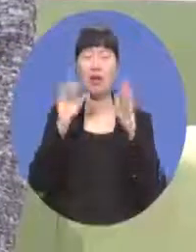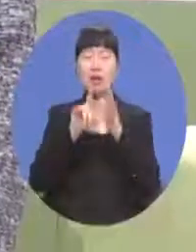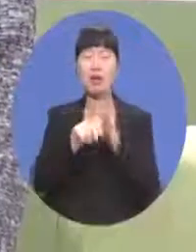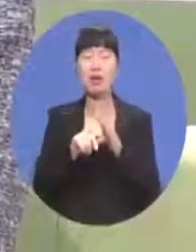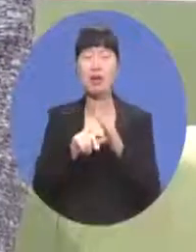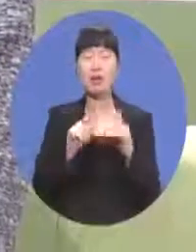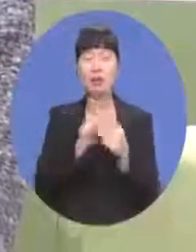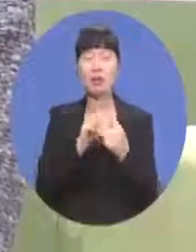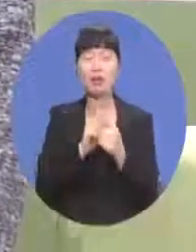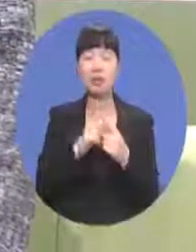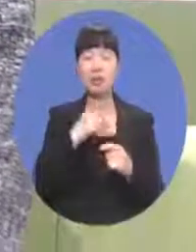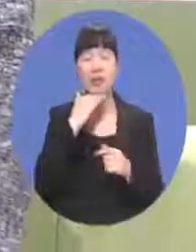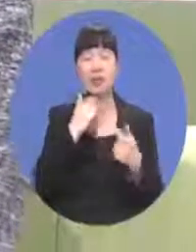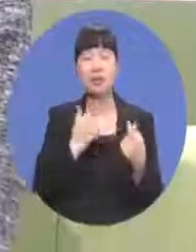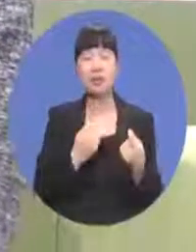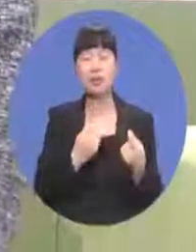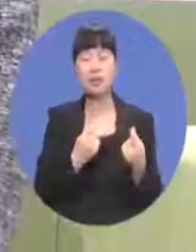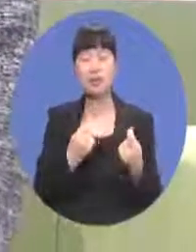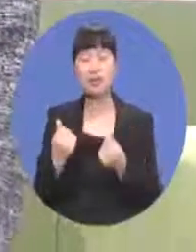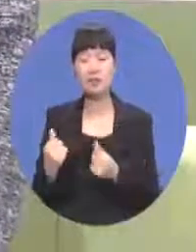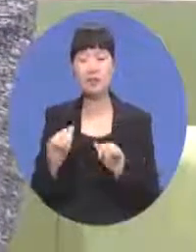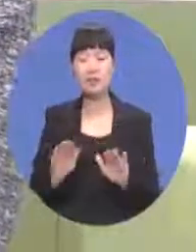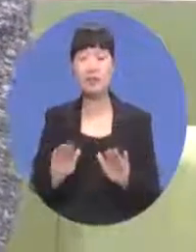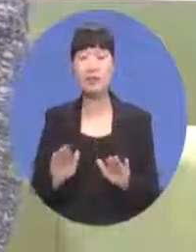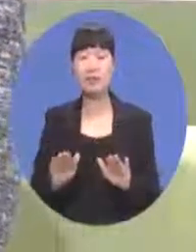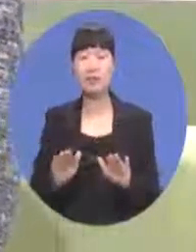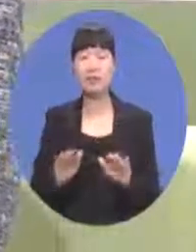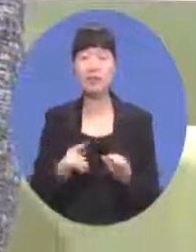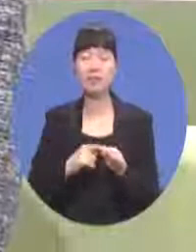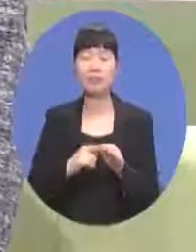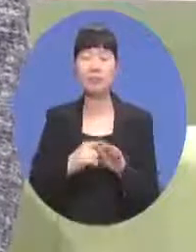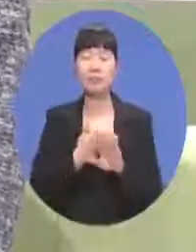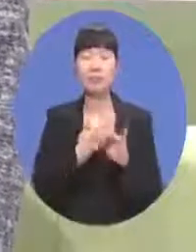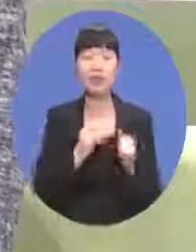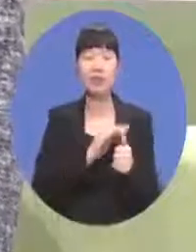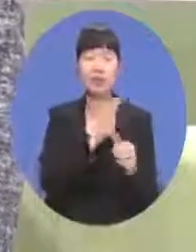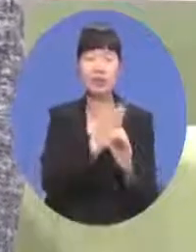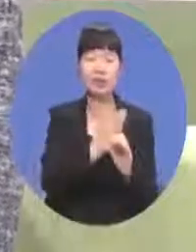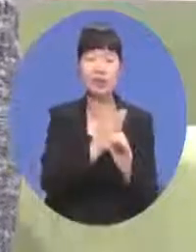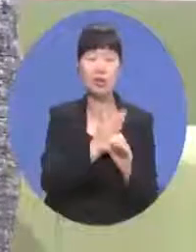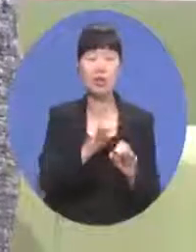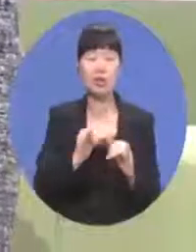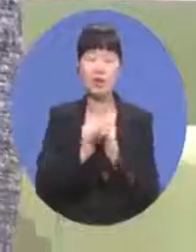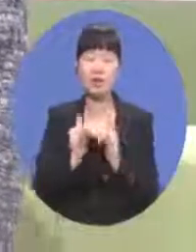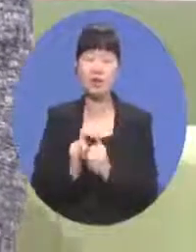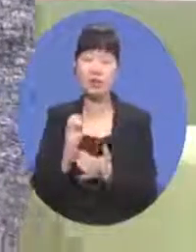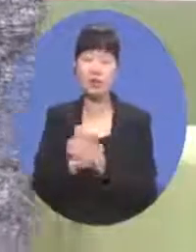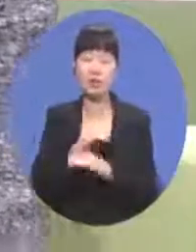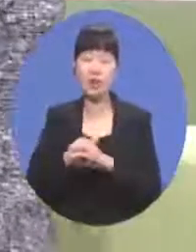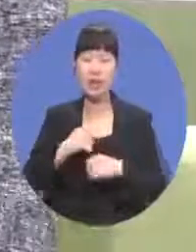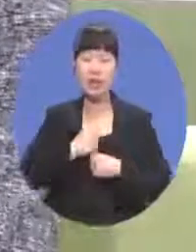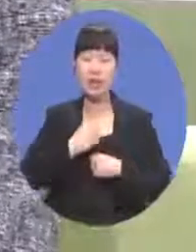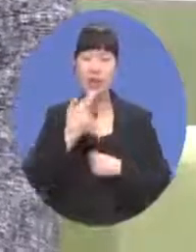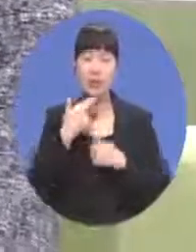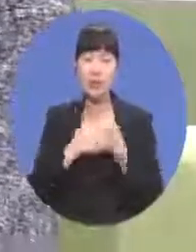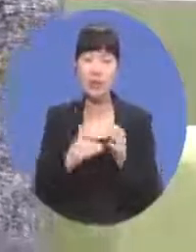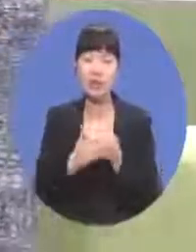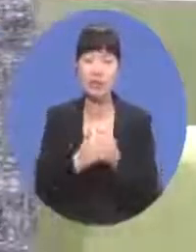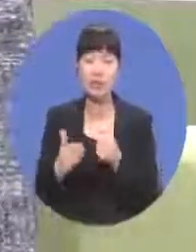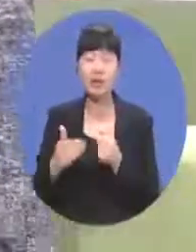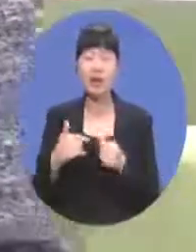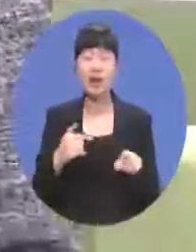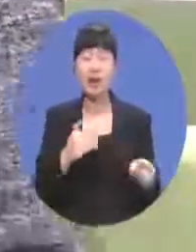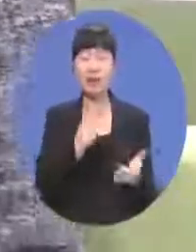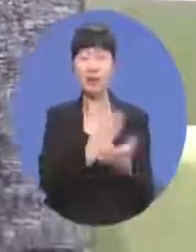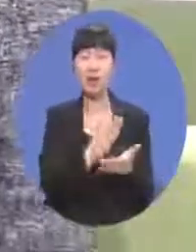적에 상대하는 또래들이 그렇게까지 이타적이거나 사회 규칙을 잘 지키지는 않는단 말이에요. 네. 그래서 자기가 야